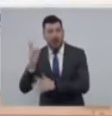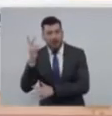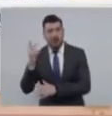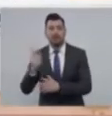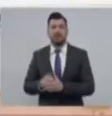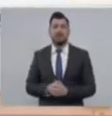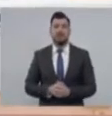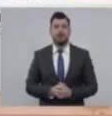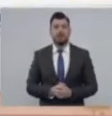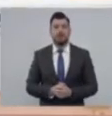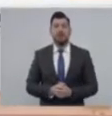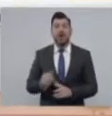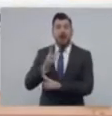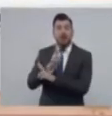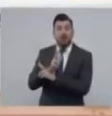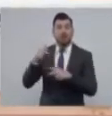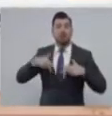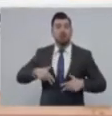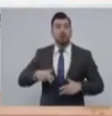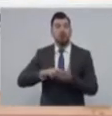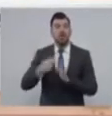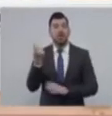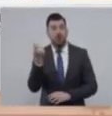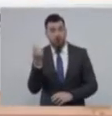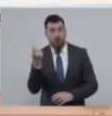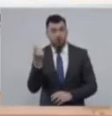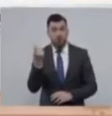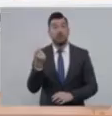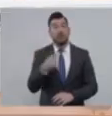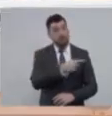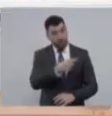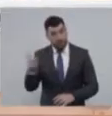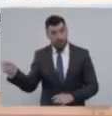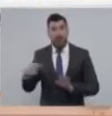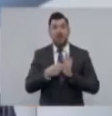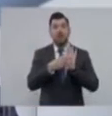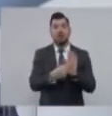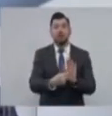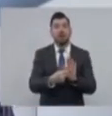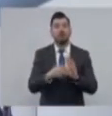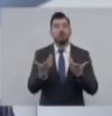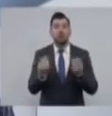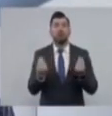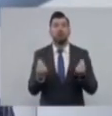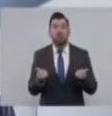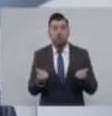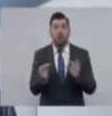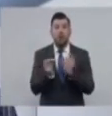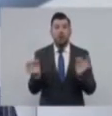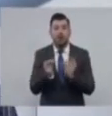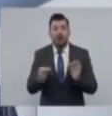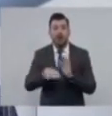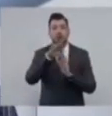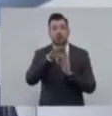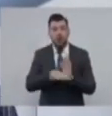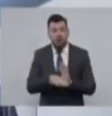γεωργαντάς ο αναπληρωτής υπουργός οικονομικών ο κύριος σκυλακάκης θα παρουσιάσουν το πλαίσιο και το περιεχόμενο των μέτρων της στήριξης